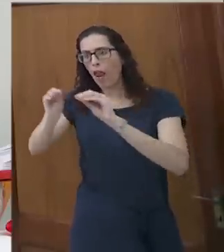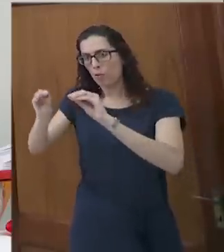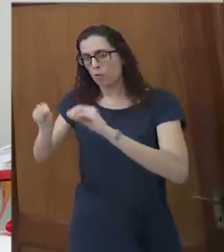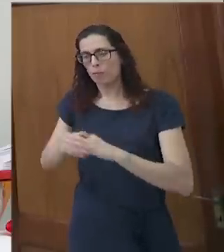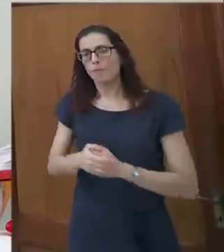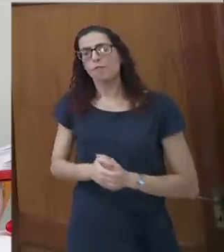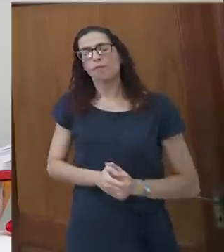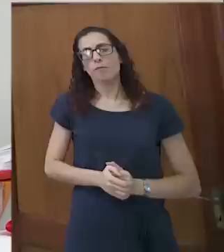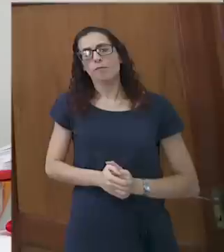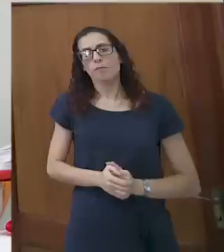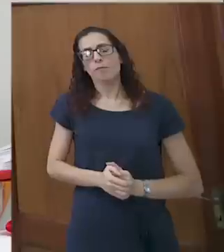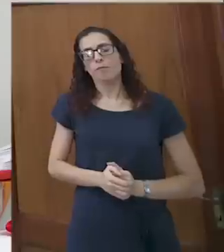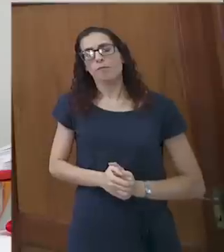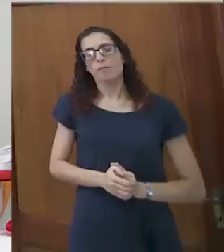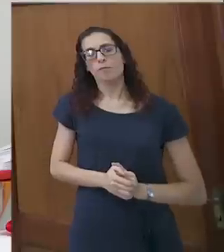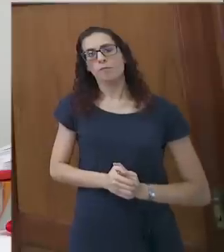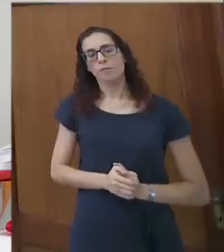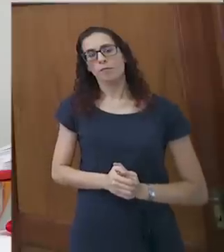Meta tara